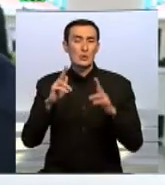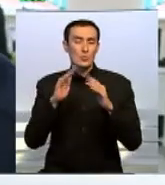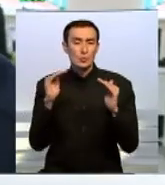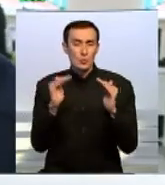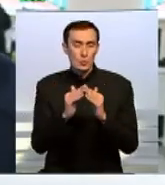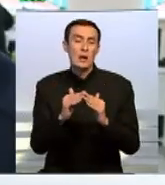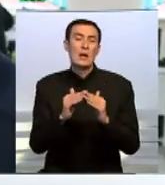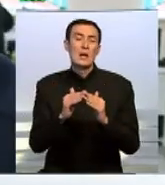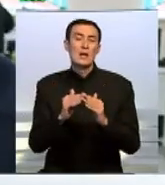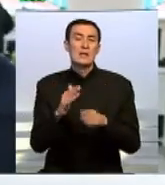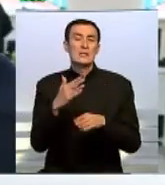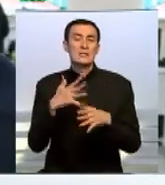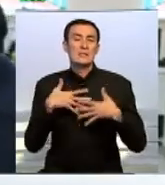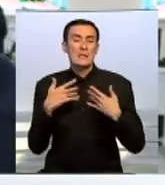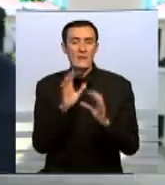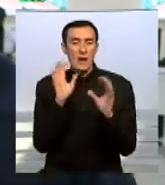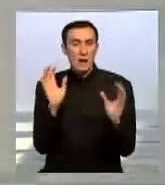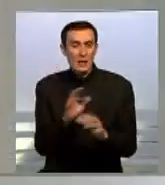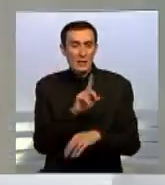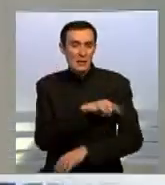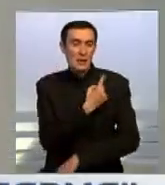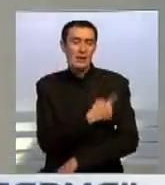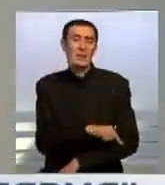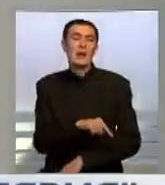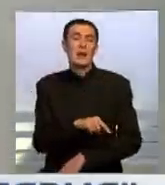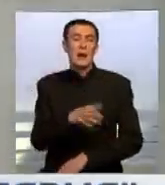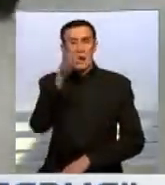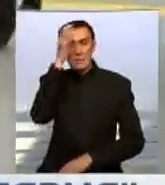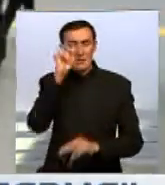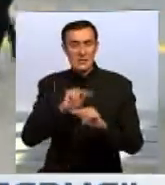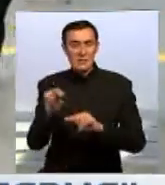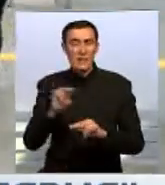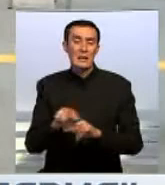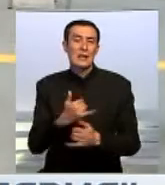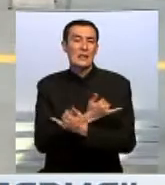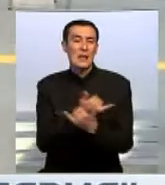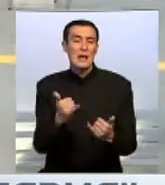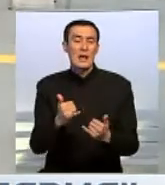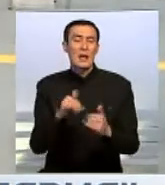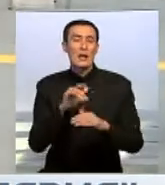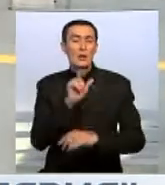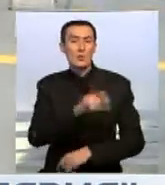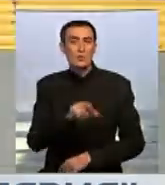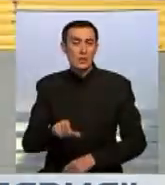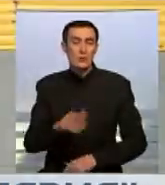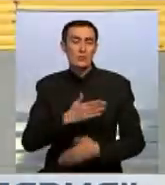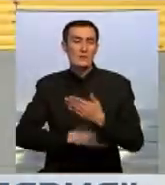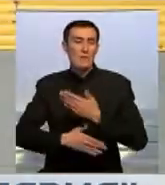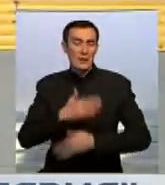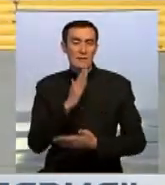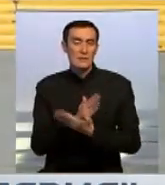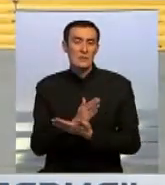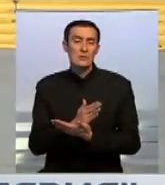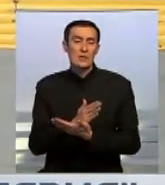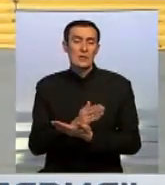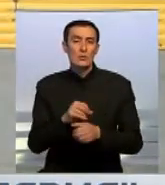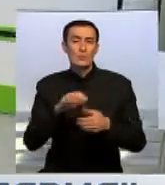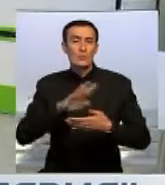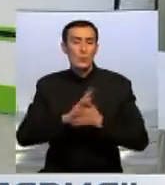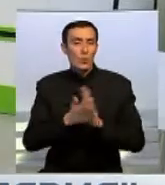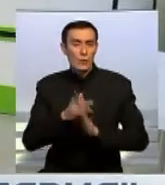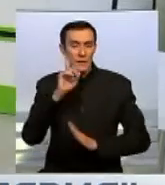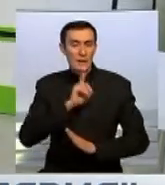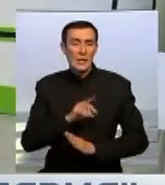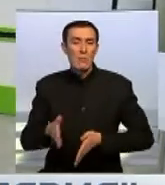в области здравоохранения, образования и так далее. Для лиц с ограниченными возможностями созданы специальные условия. На полу расположены